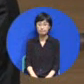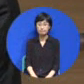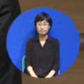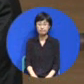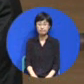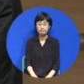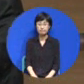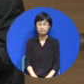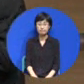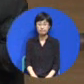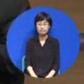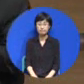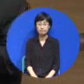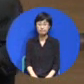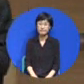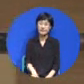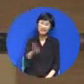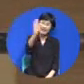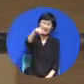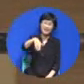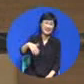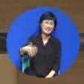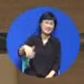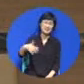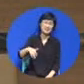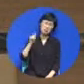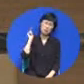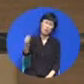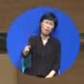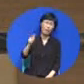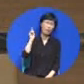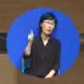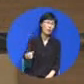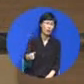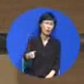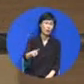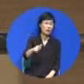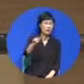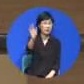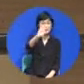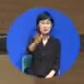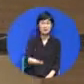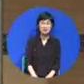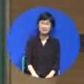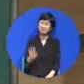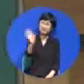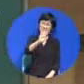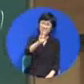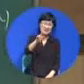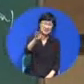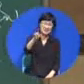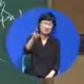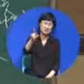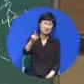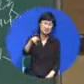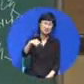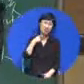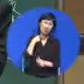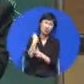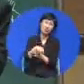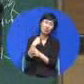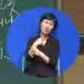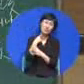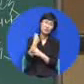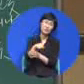nations because of the gospel. 에이, 설마. Oh, really? Do you think so? You might say that. 에이, 설마. Oh, really? I don't know about